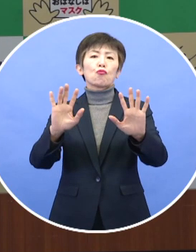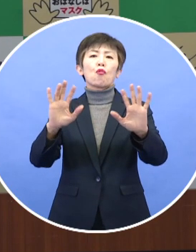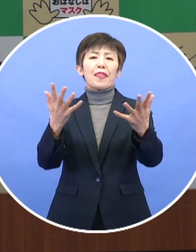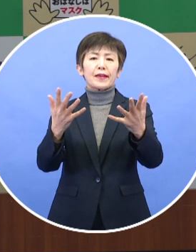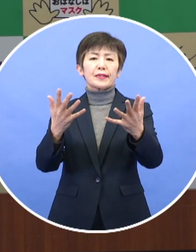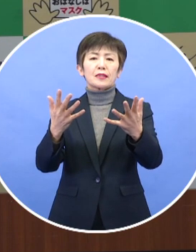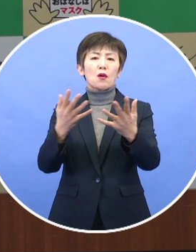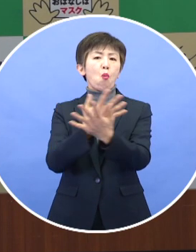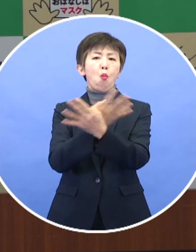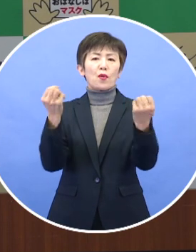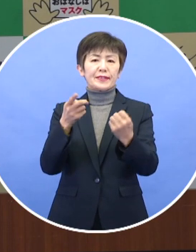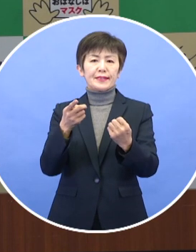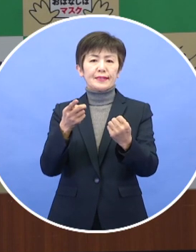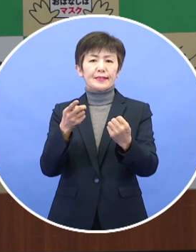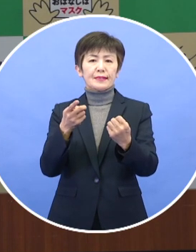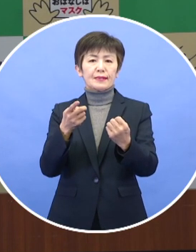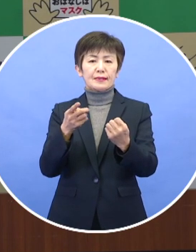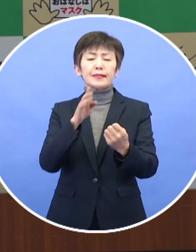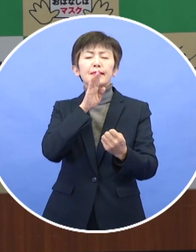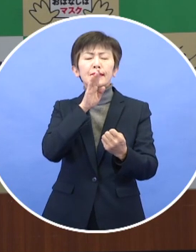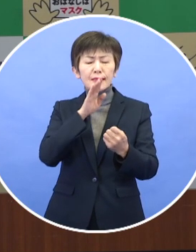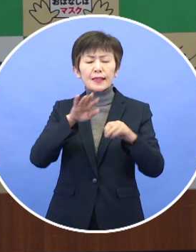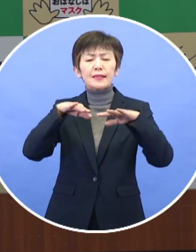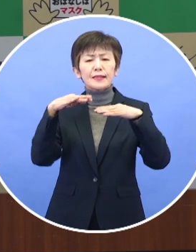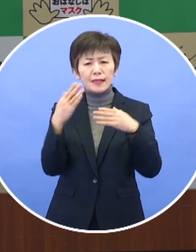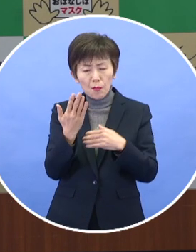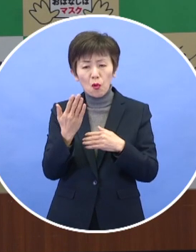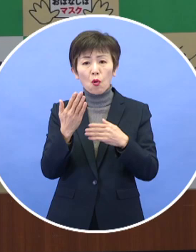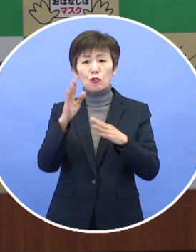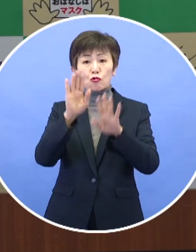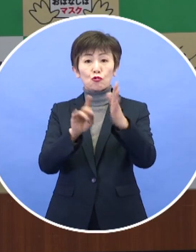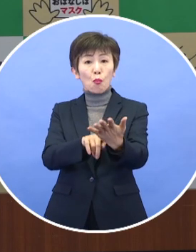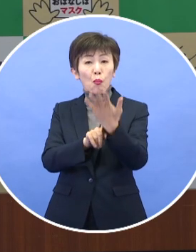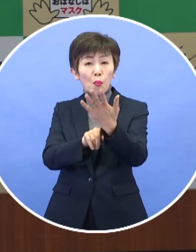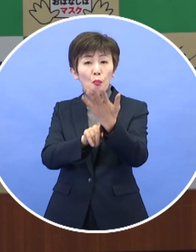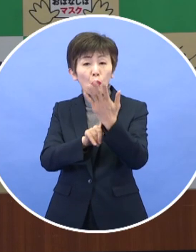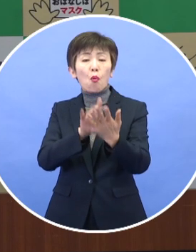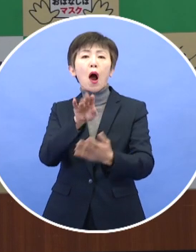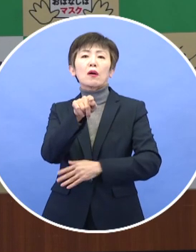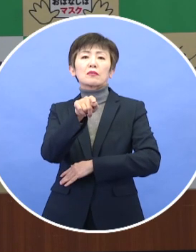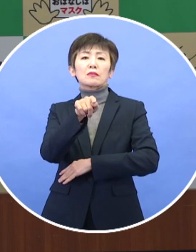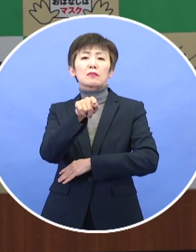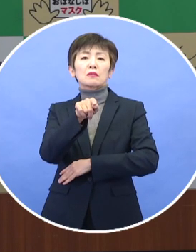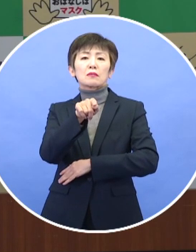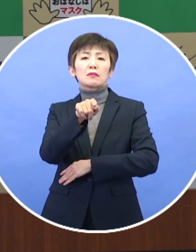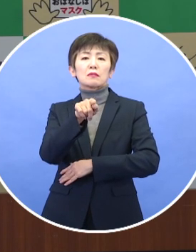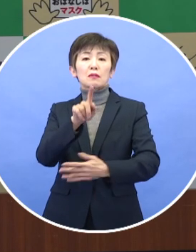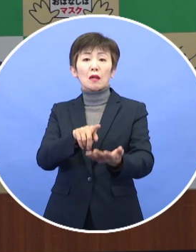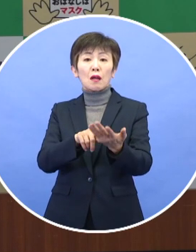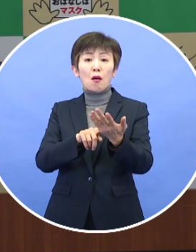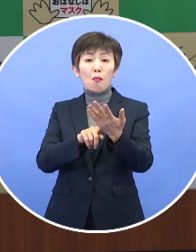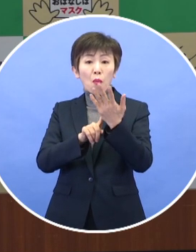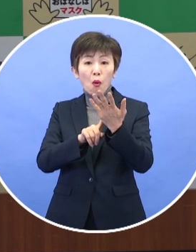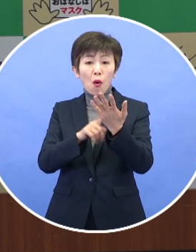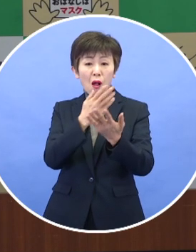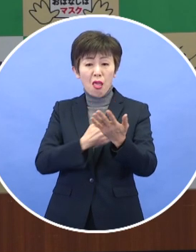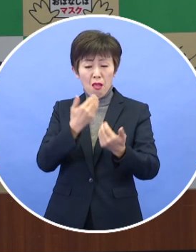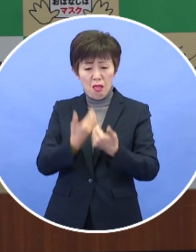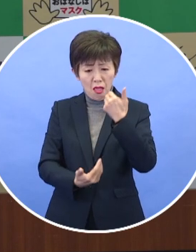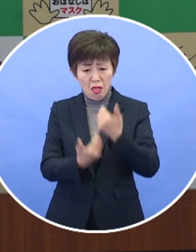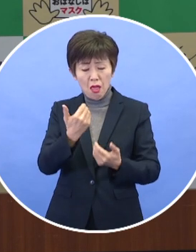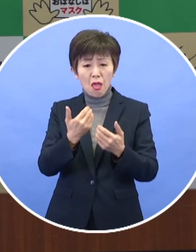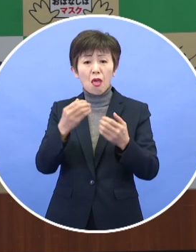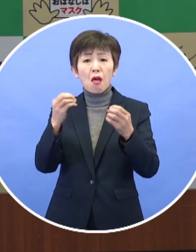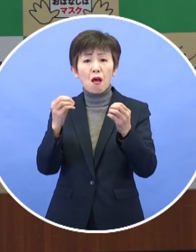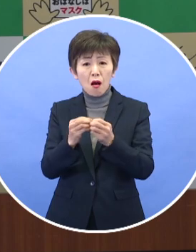で、症状が出ますので、そういう意味では症状があった場合には参加しないですぐに医療機関、もうこうしていただ